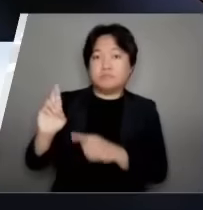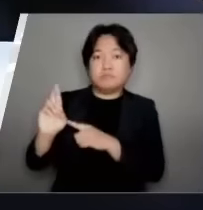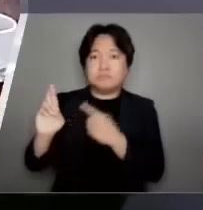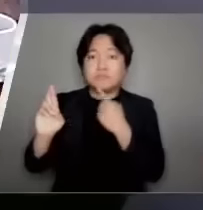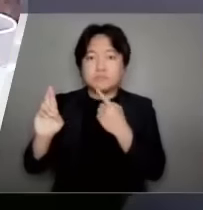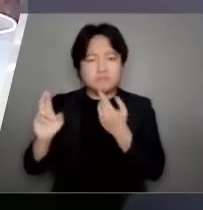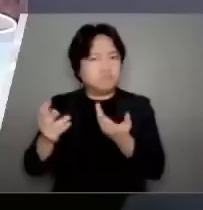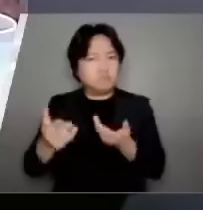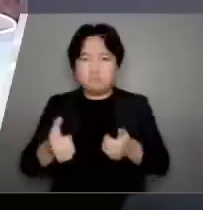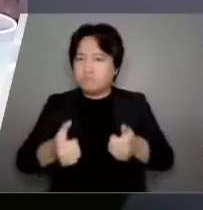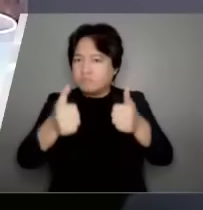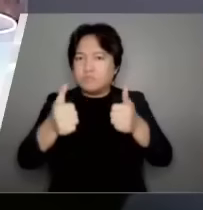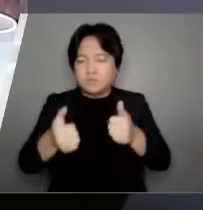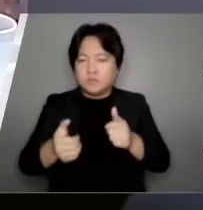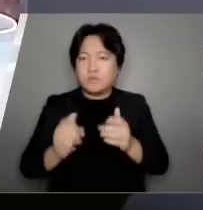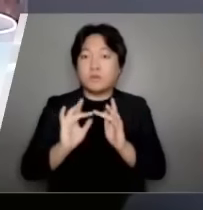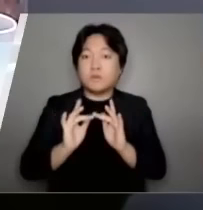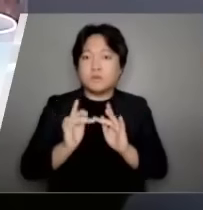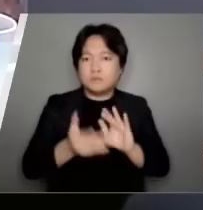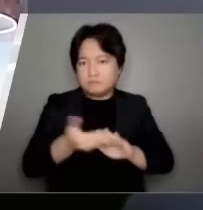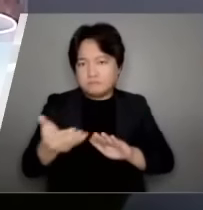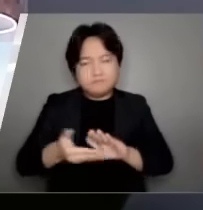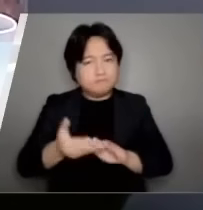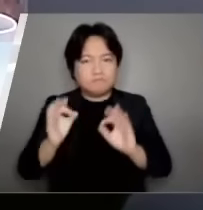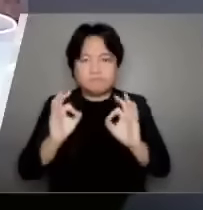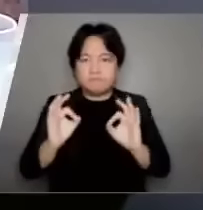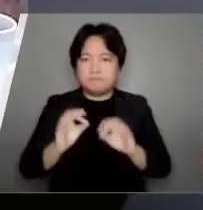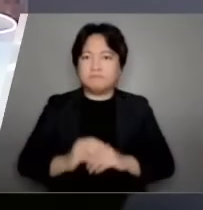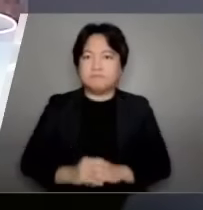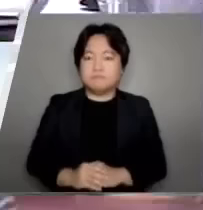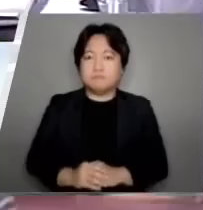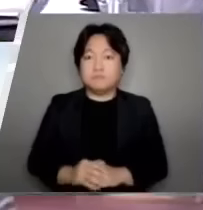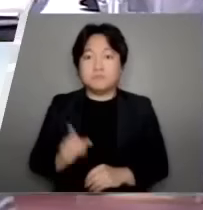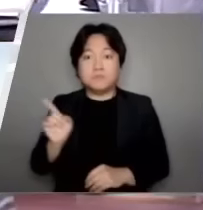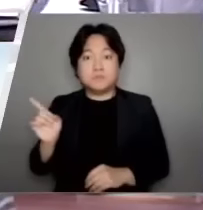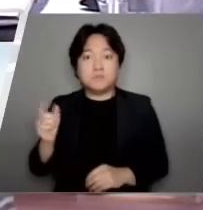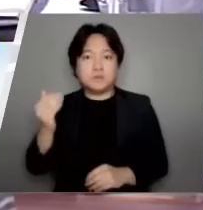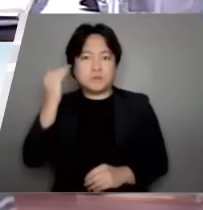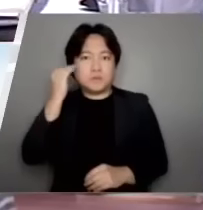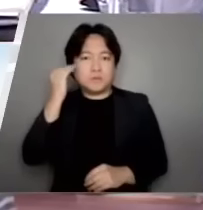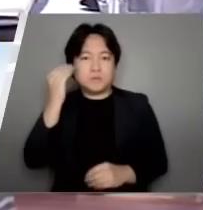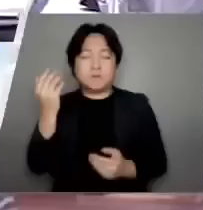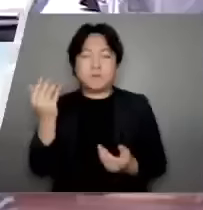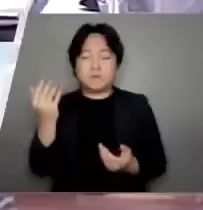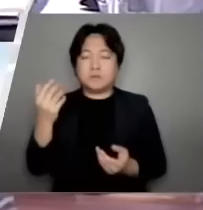gambling. Pero hindi nila suportado ang panukalang online gambling ban. If